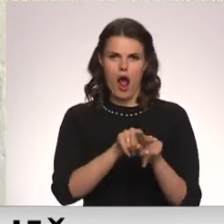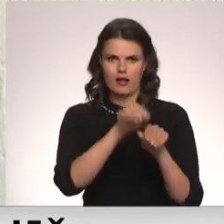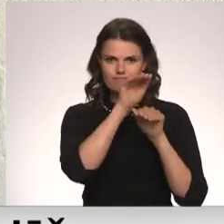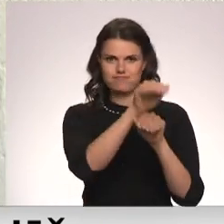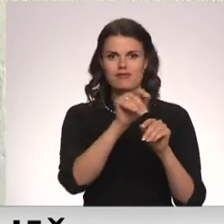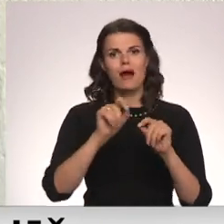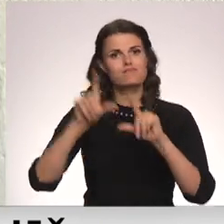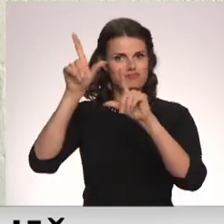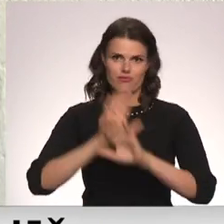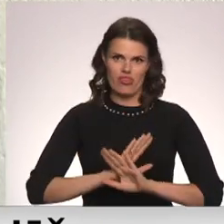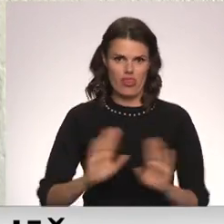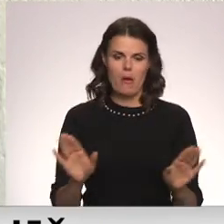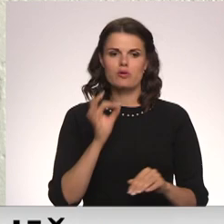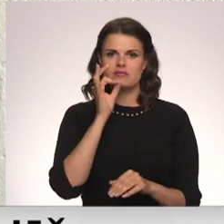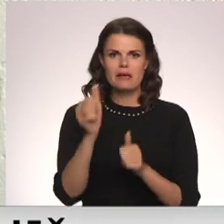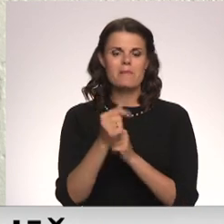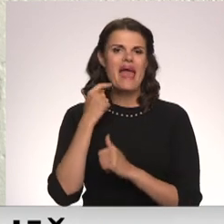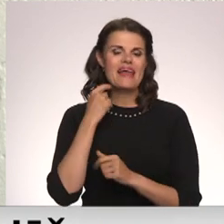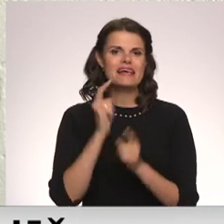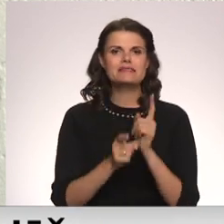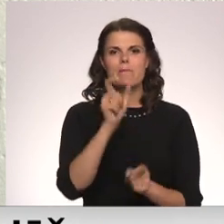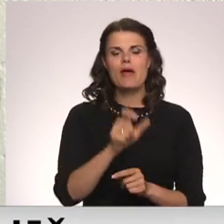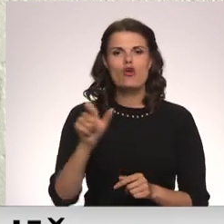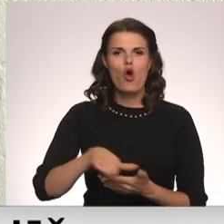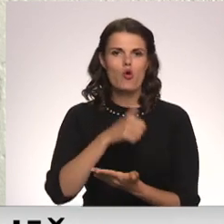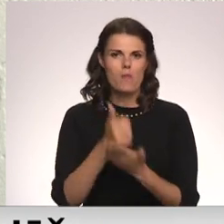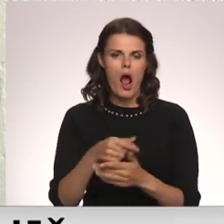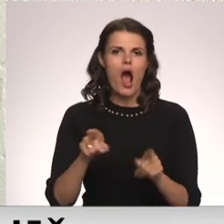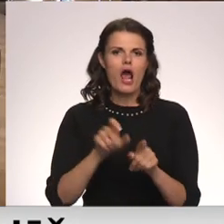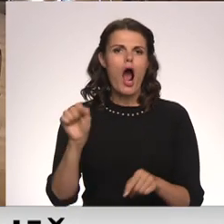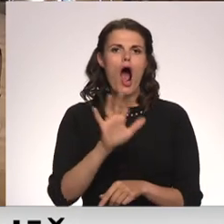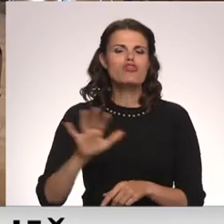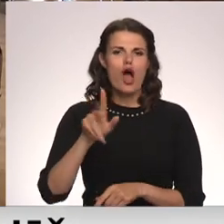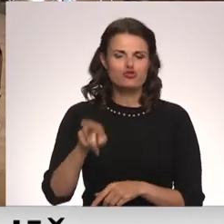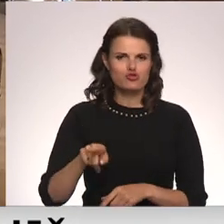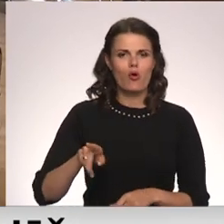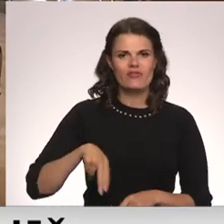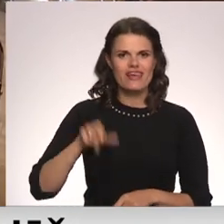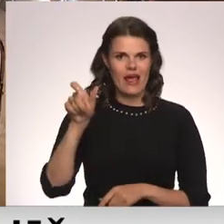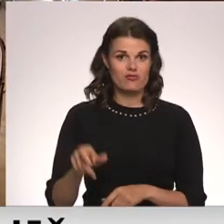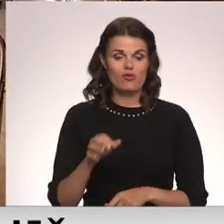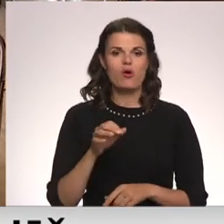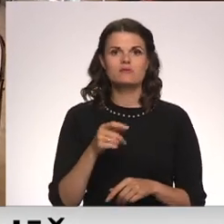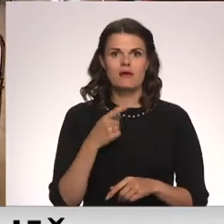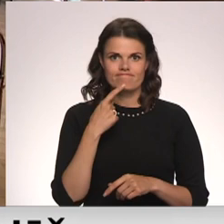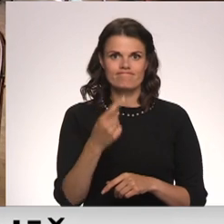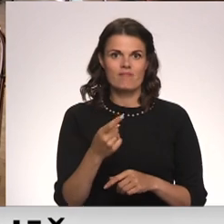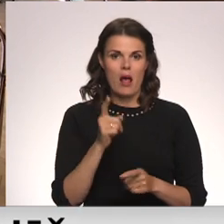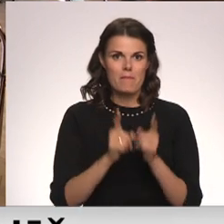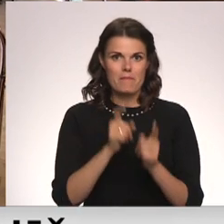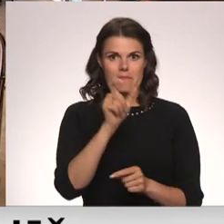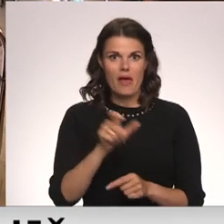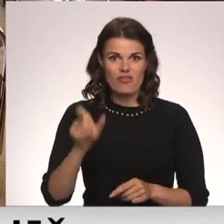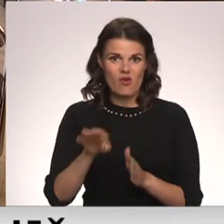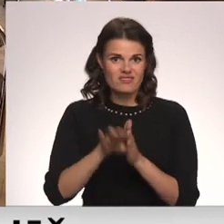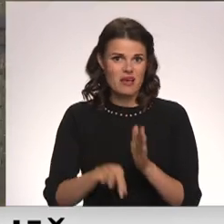pierīgas pedagogu pārstāvis. Viņš ir arī Ādažu vidusskolas direktors, un viņa skolā jauniem bērniem vietas nav. Bet pedagogi pēc zemes algas